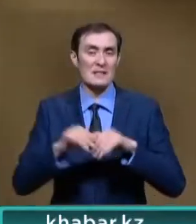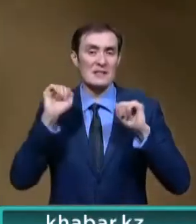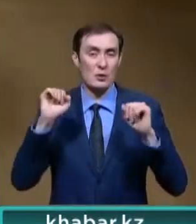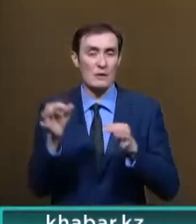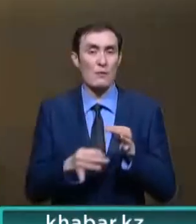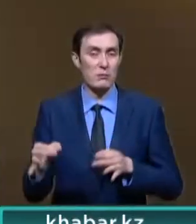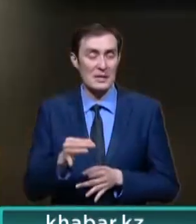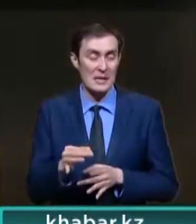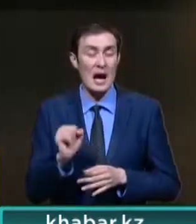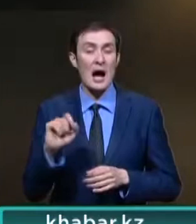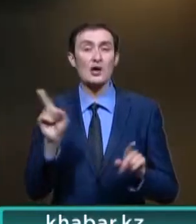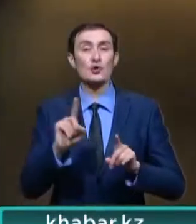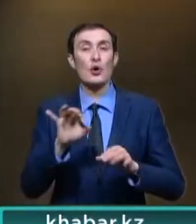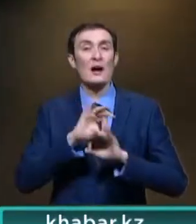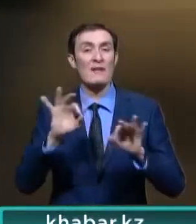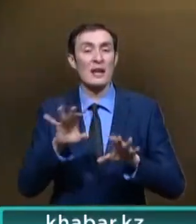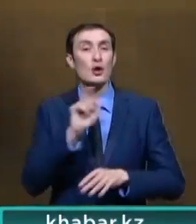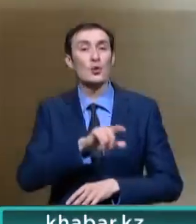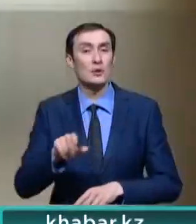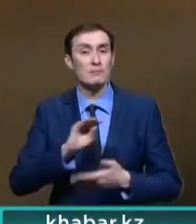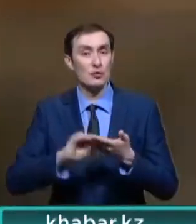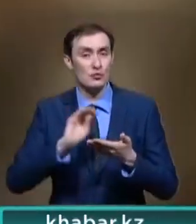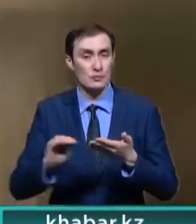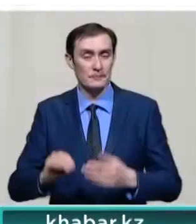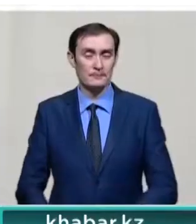в регионе а вот что говорят пользователи